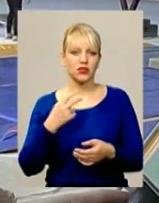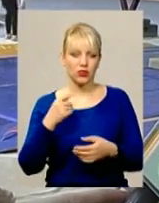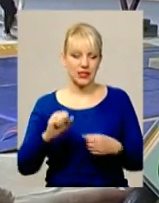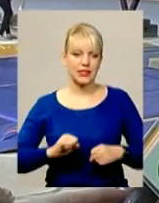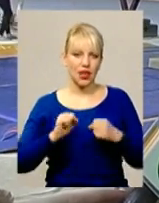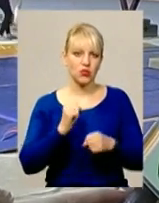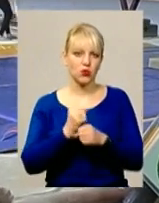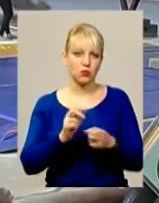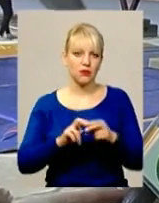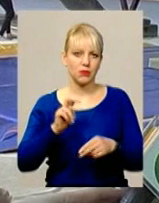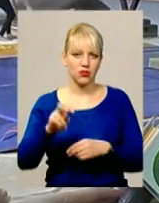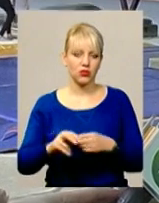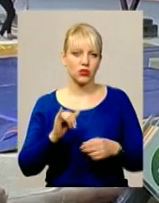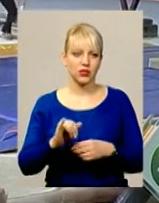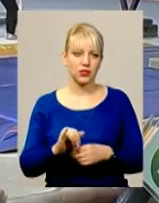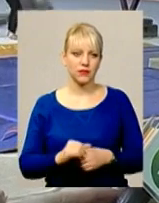його робити.